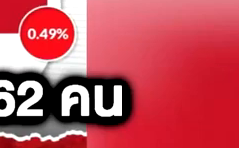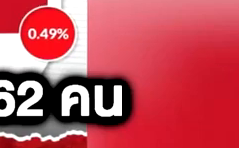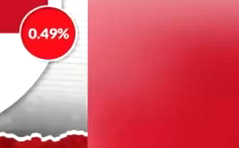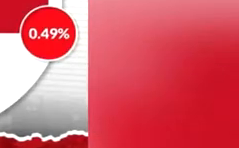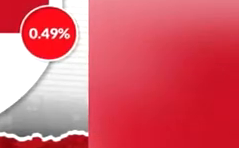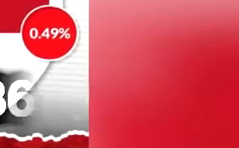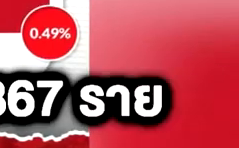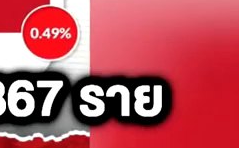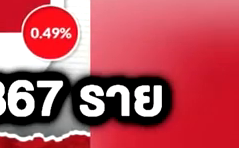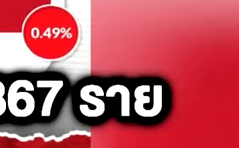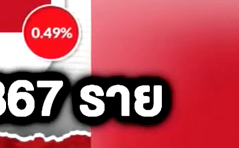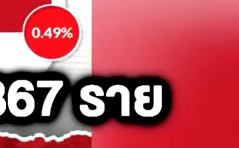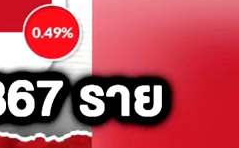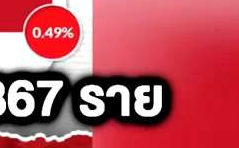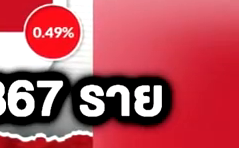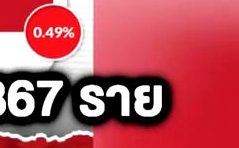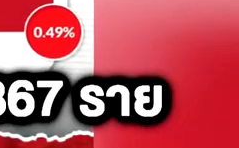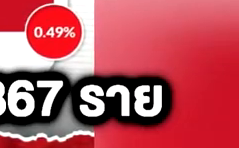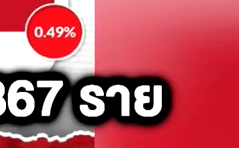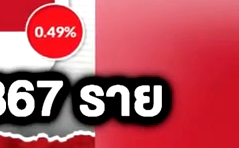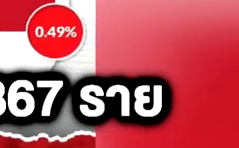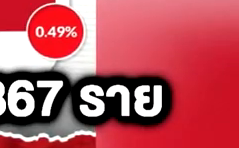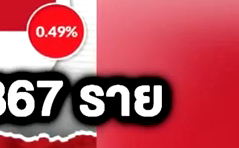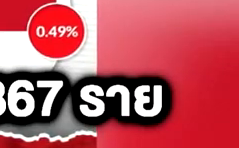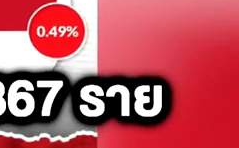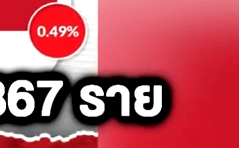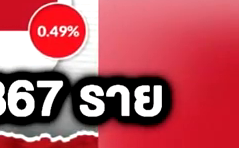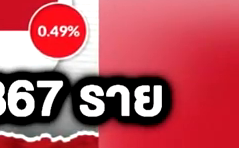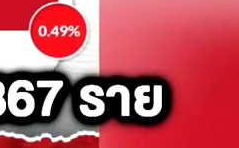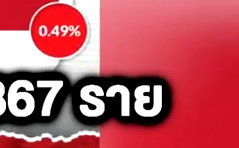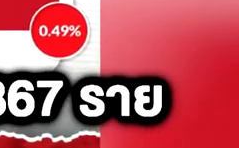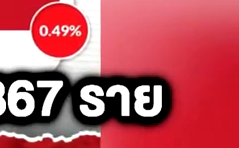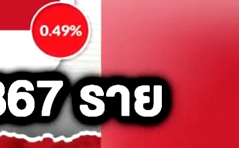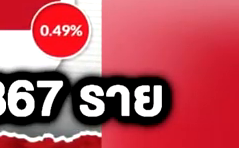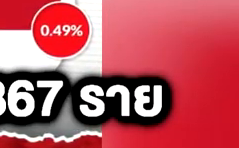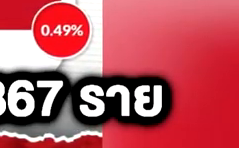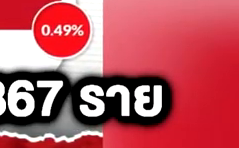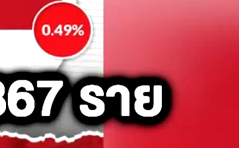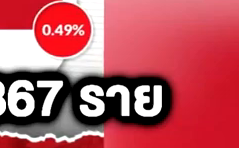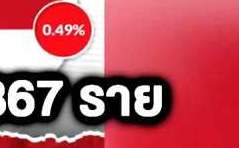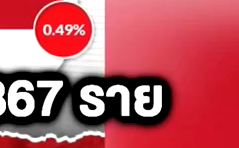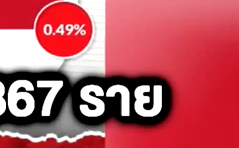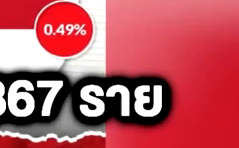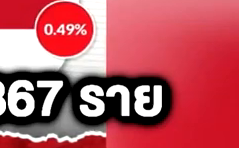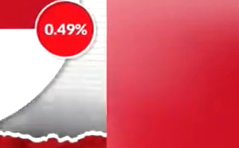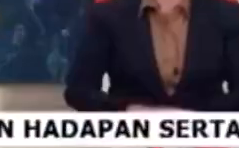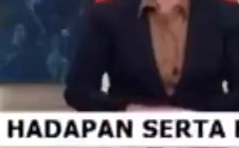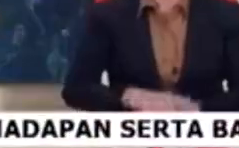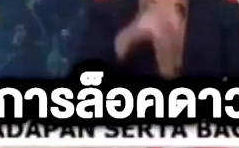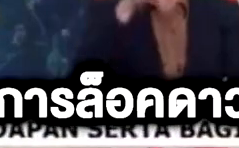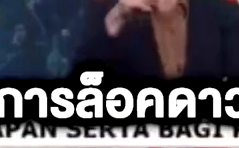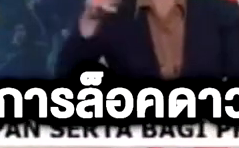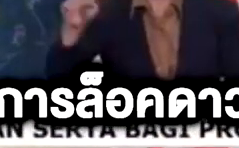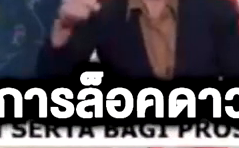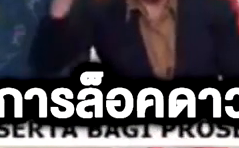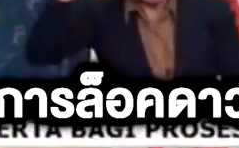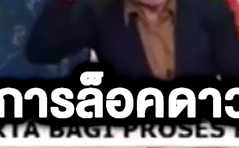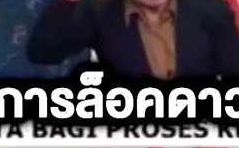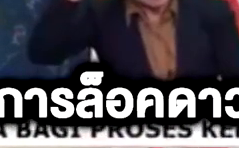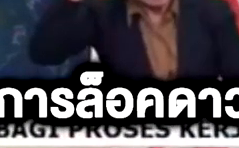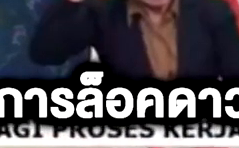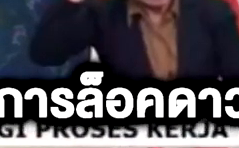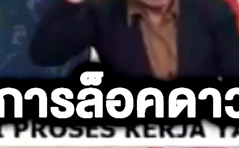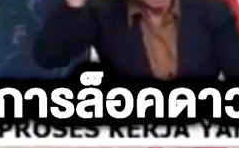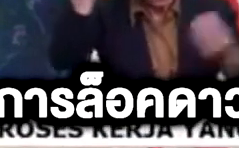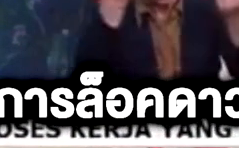579,462 คนรักษาตัวอยู่ 8,474 คนและเสียชีวิต 2,867 รายซึ่งหมู่ยิดดินยอมรับว่